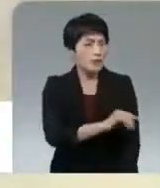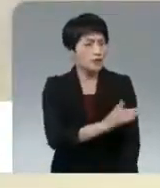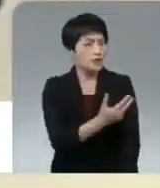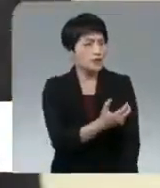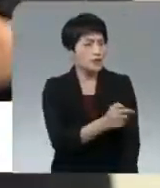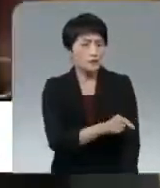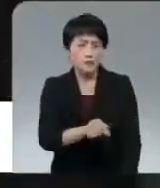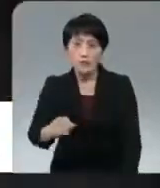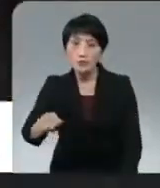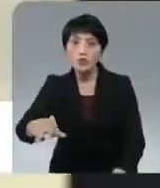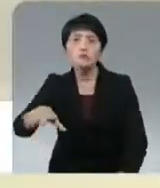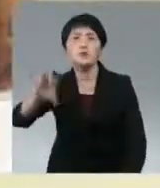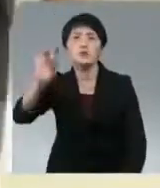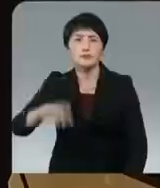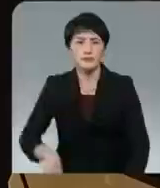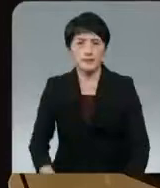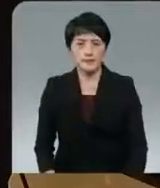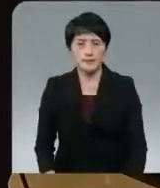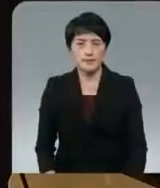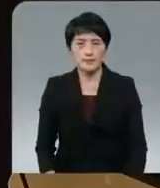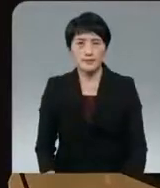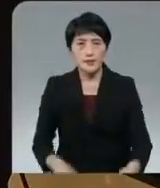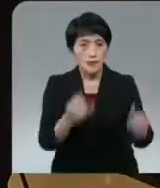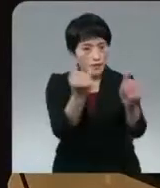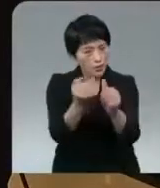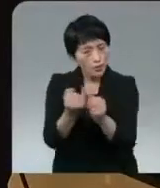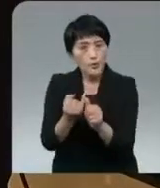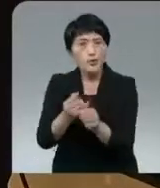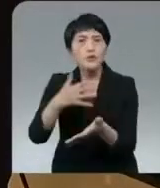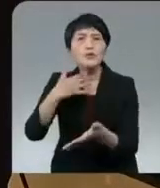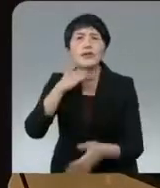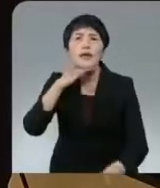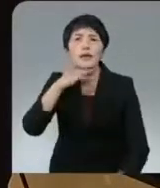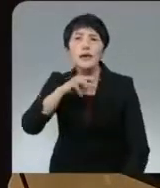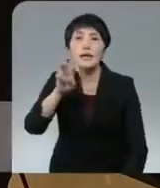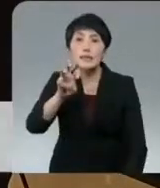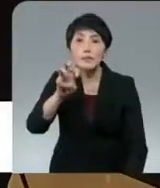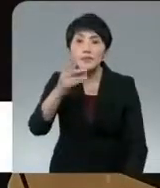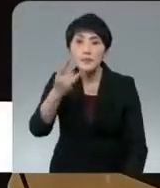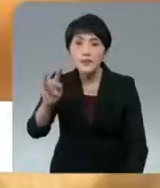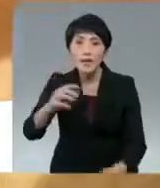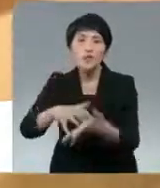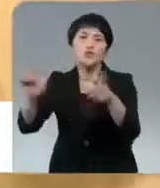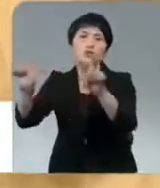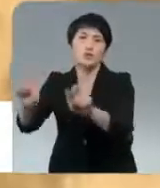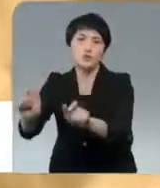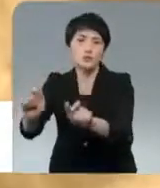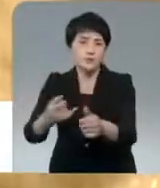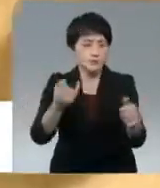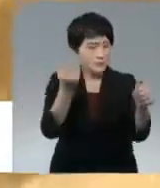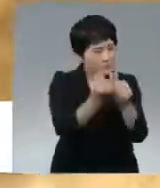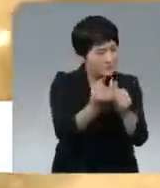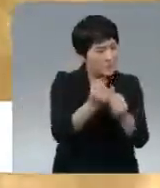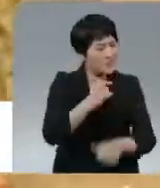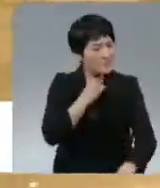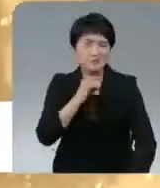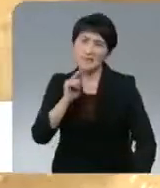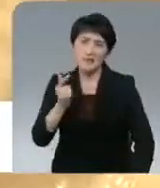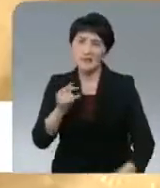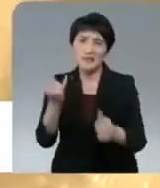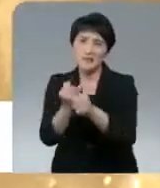5 năm quy mô số cặp vợ chồng kết hôn trong năm ngoái là mức thấp kỷ lục trong lịch sử thống kê liên quan của Hàn Quốc kể từ năm